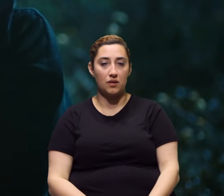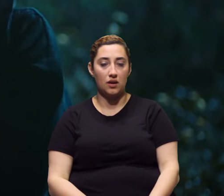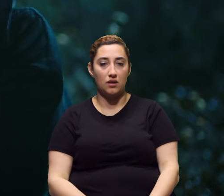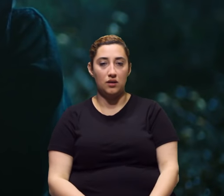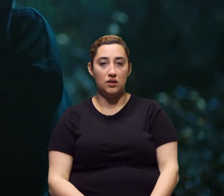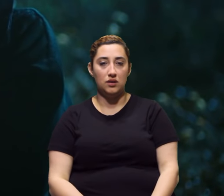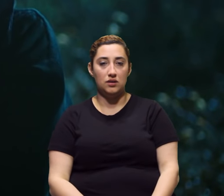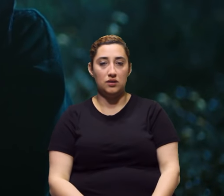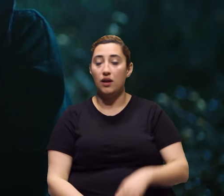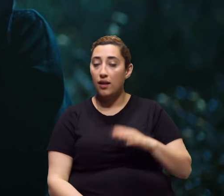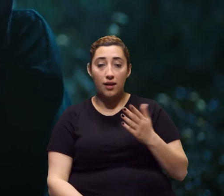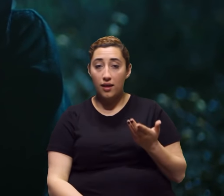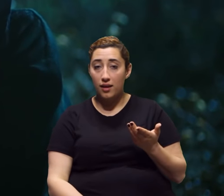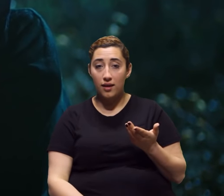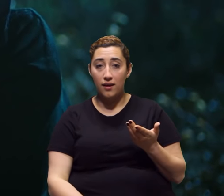Geçmiş.